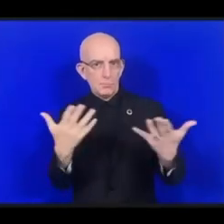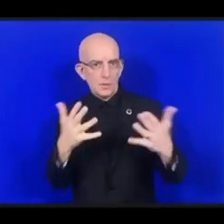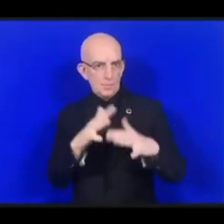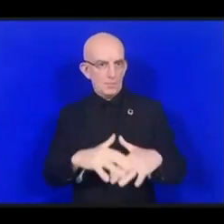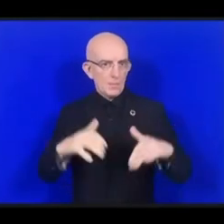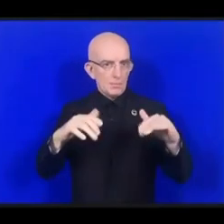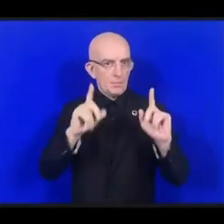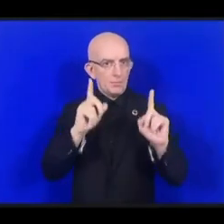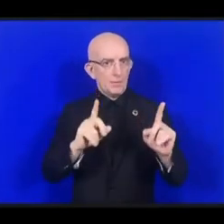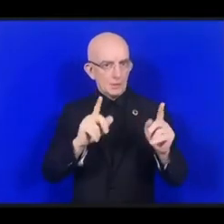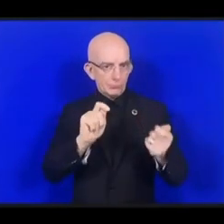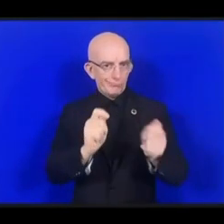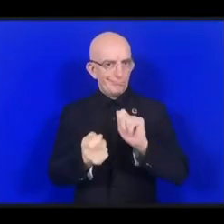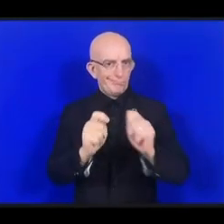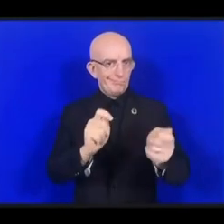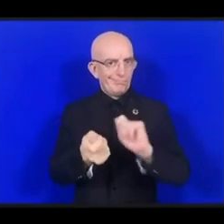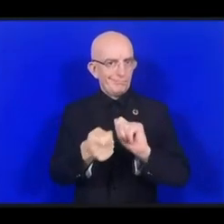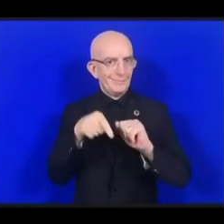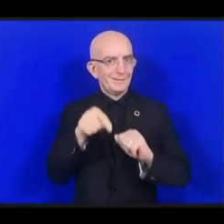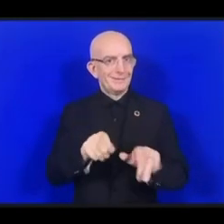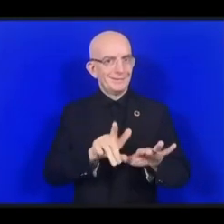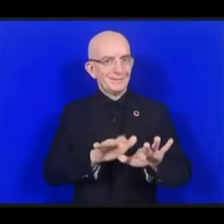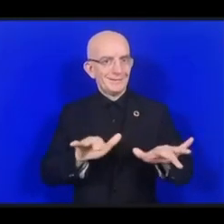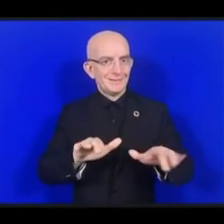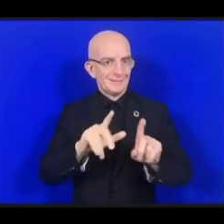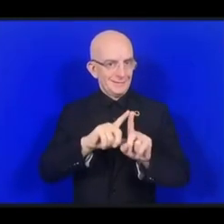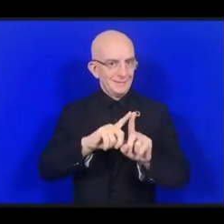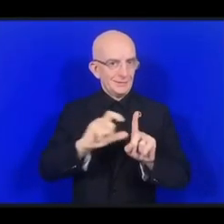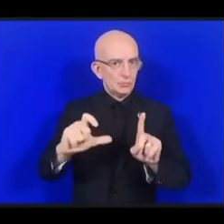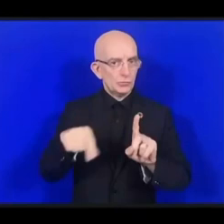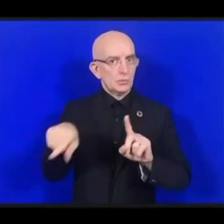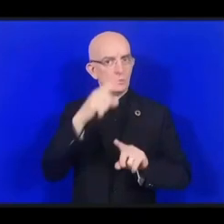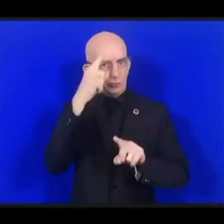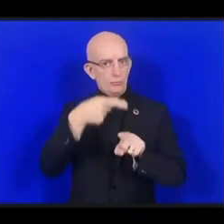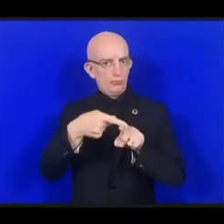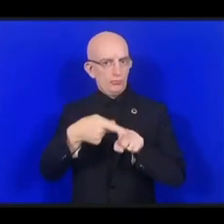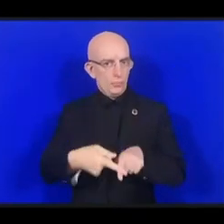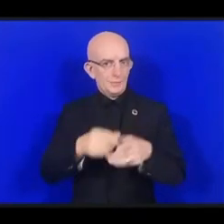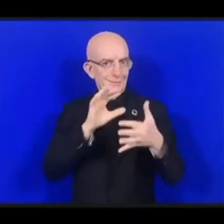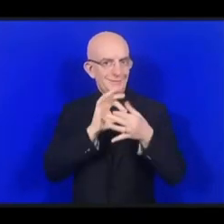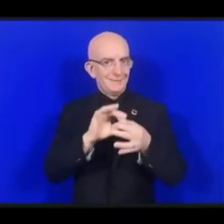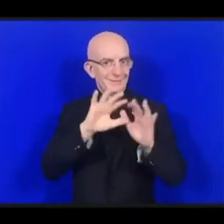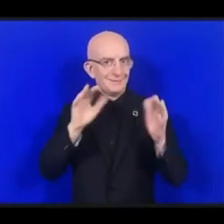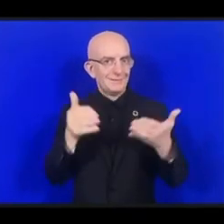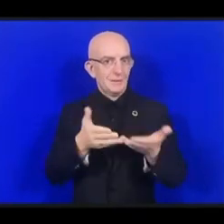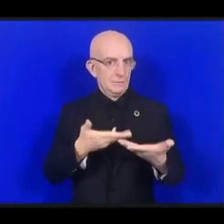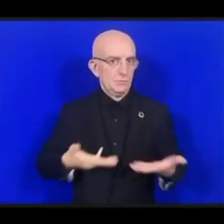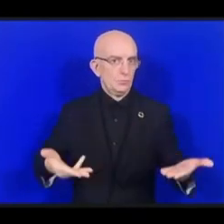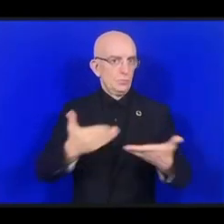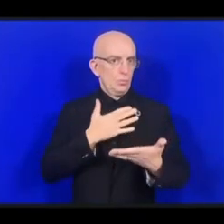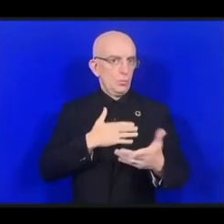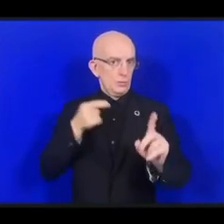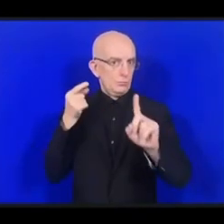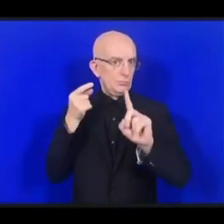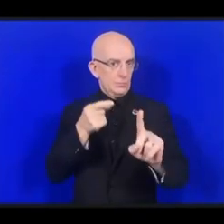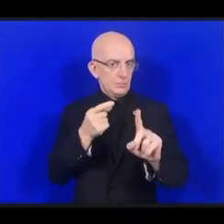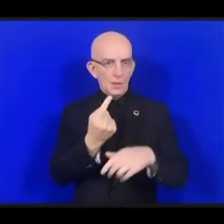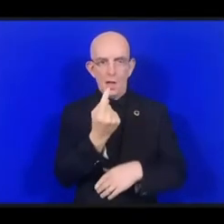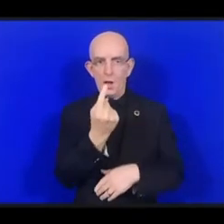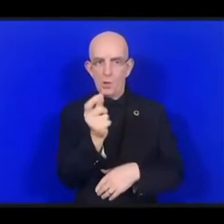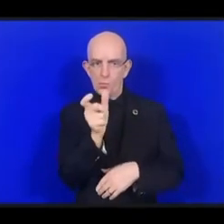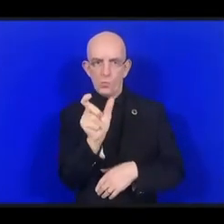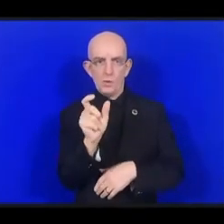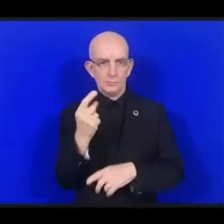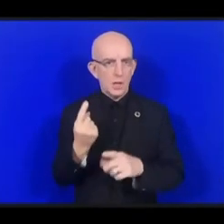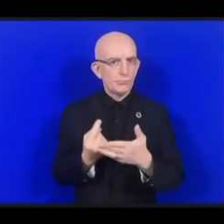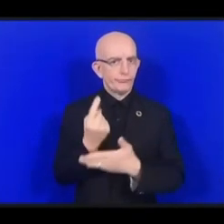で規制のニーズだけではなく実際にえ議会え議員というものは法律を作る